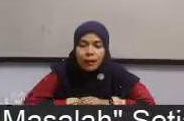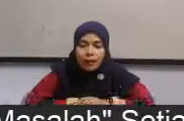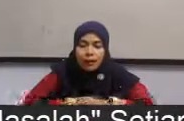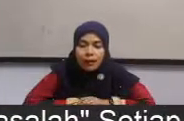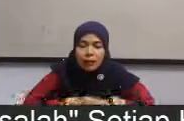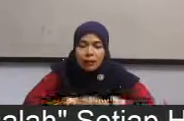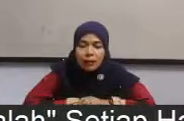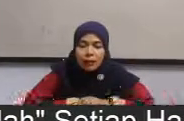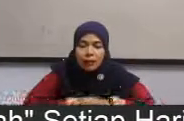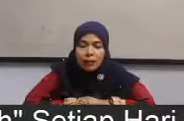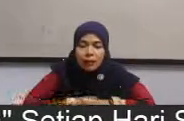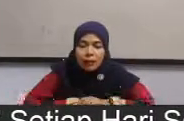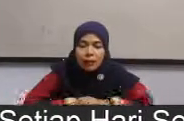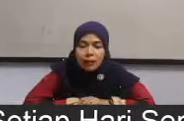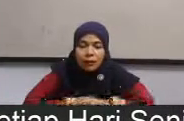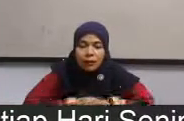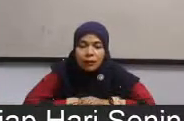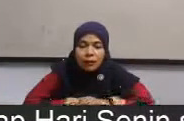Ilan